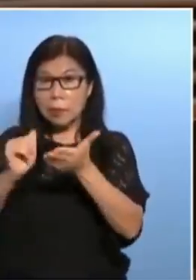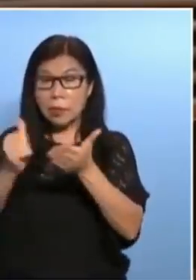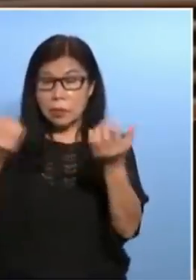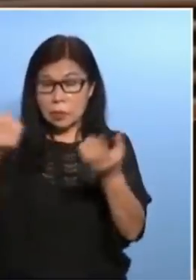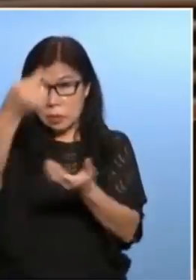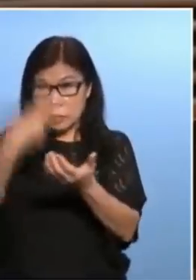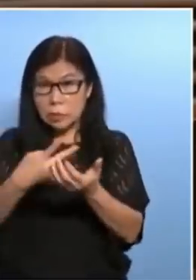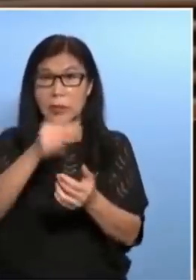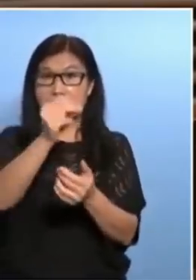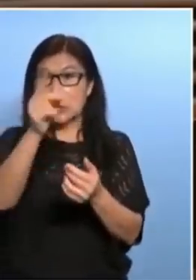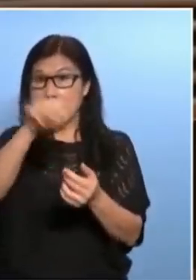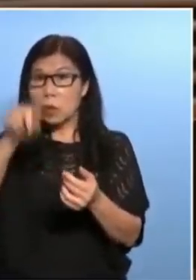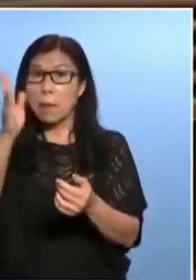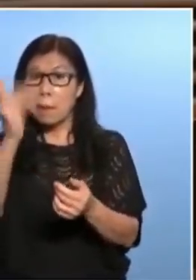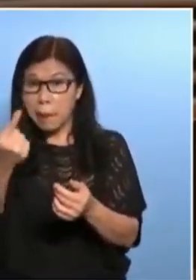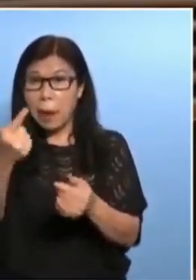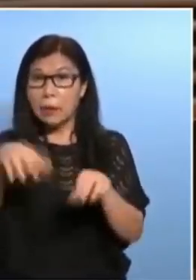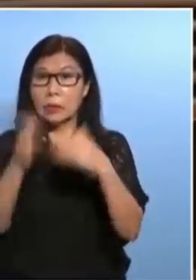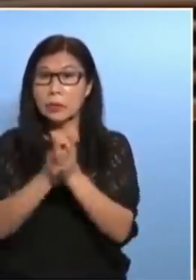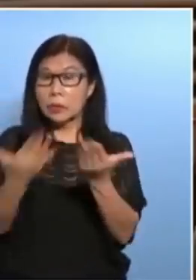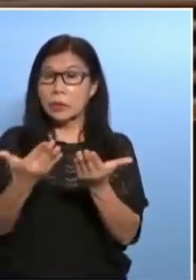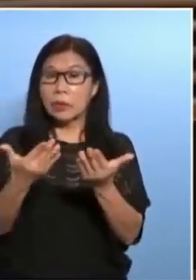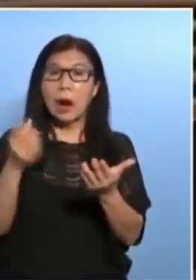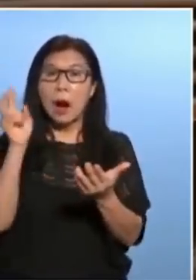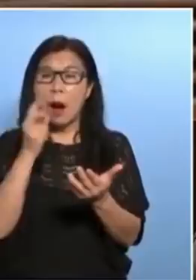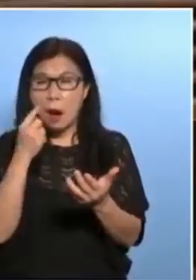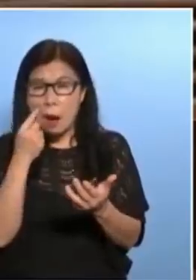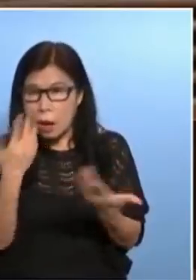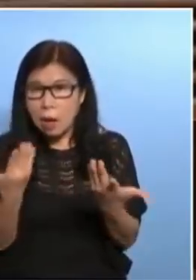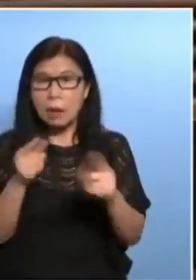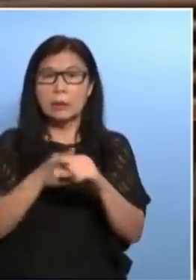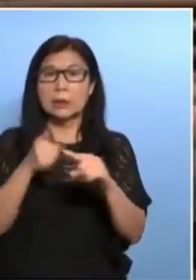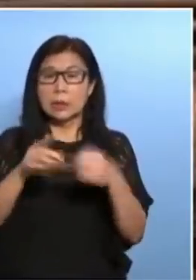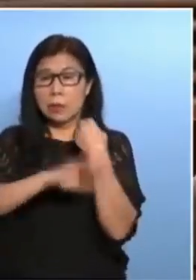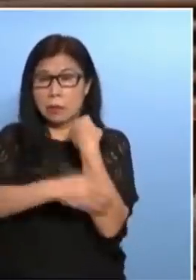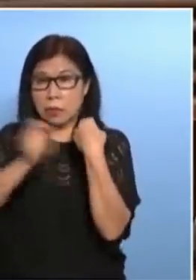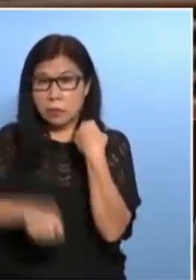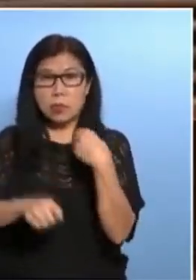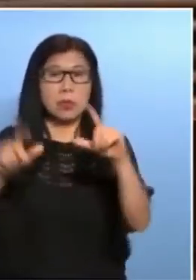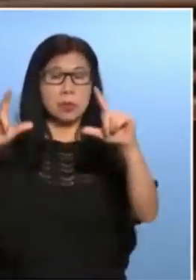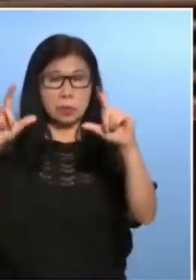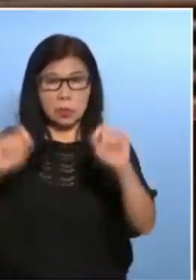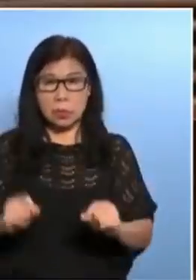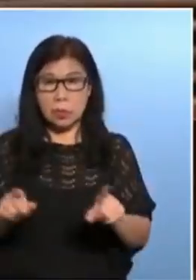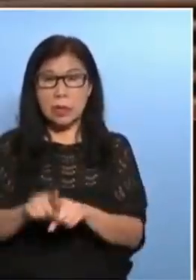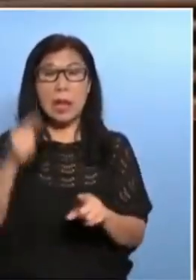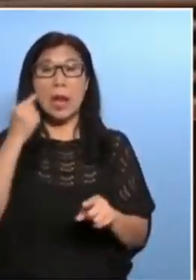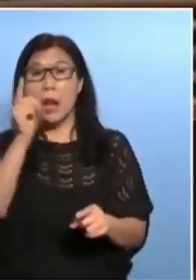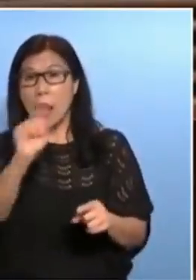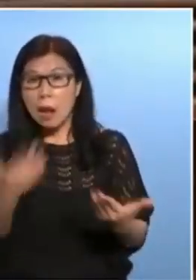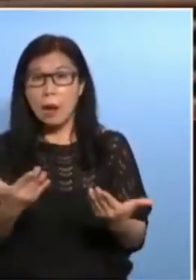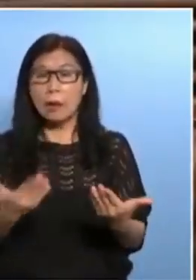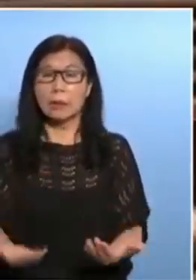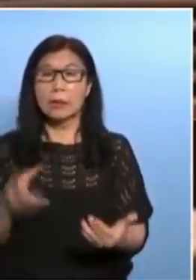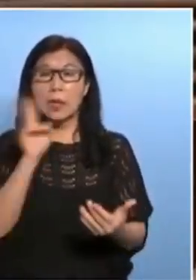眼第7-8条，竟然是給你一個更加空泛任由執法者判斷的解釋。你可以想像，在